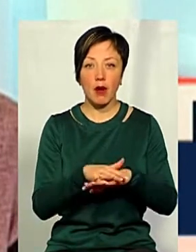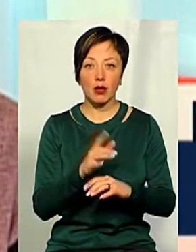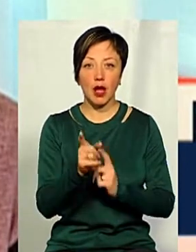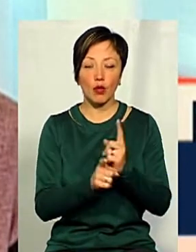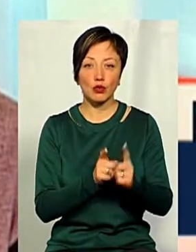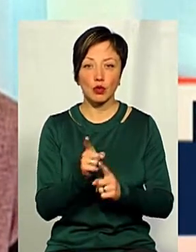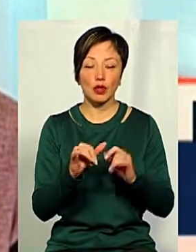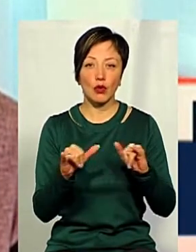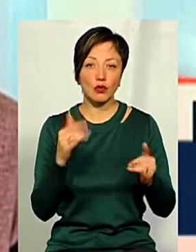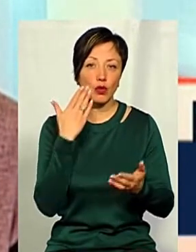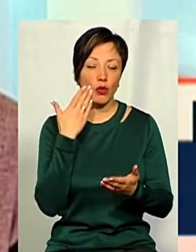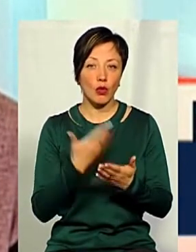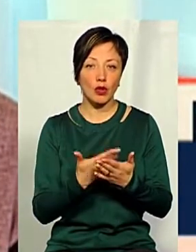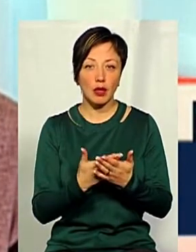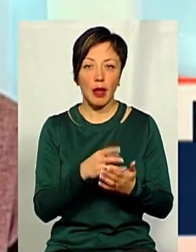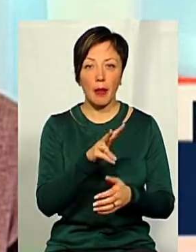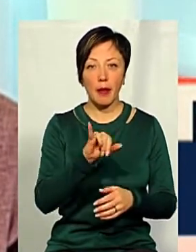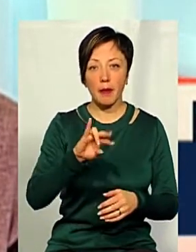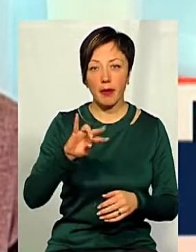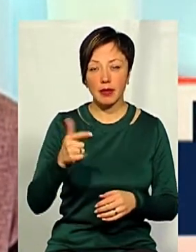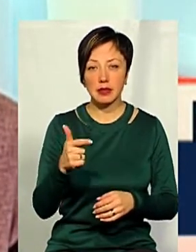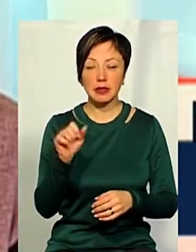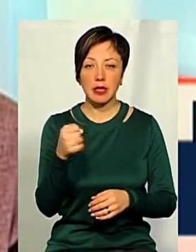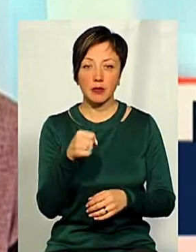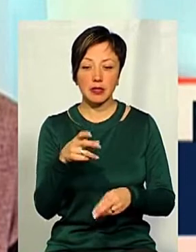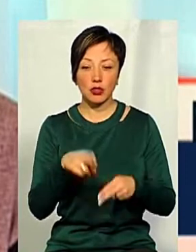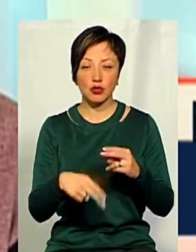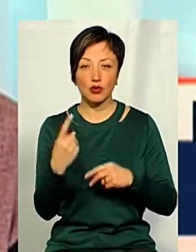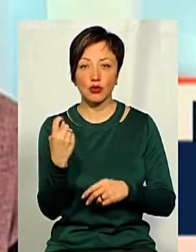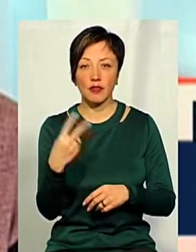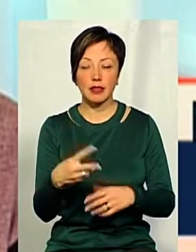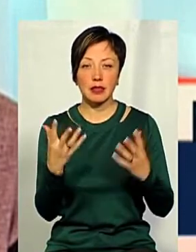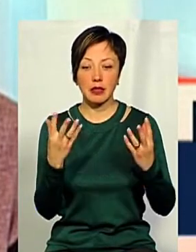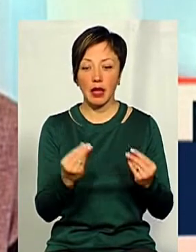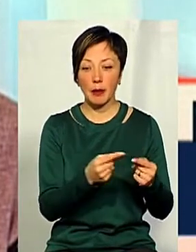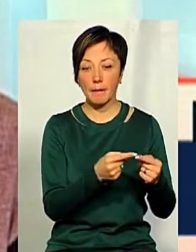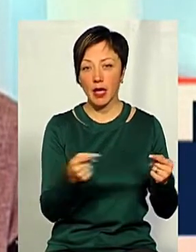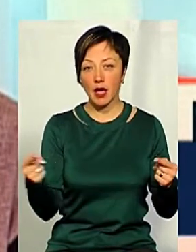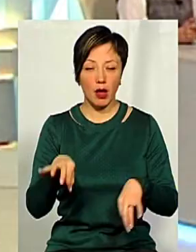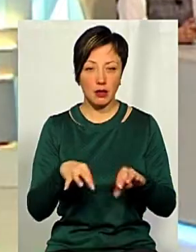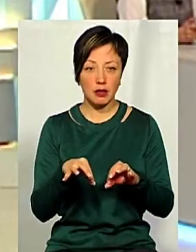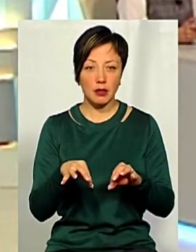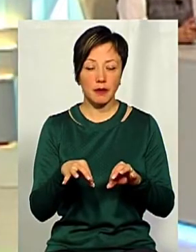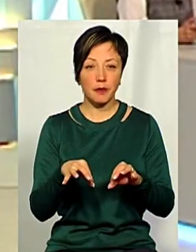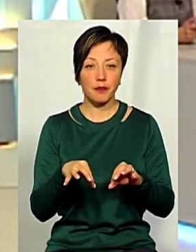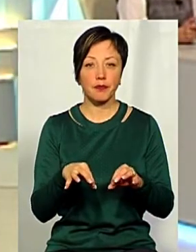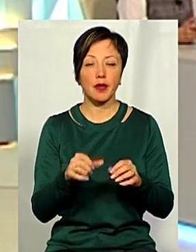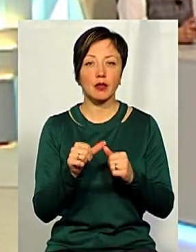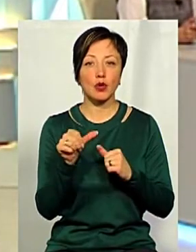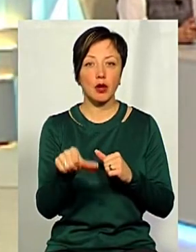реконструкції та розвитку орієнтовно липень-серпень, коли закінчиться 120-денний період обговорення, адже зараз він запущений,